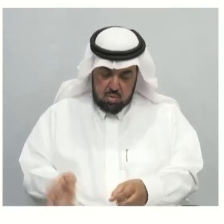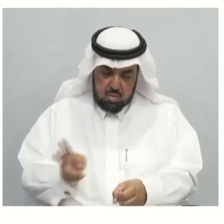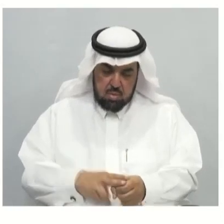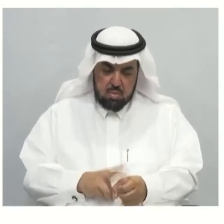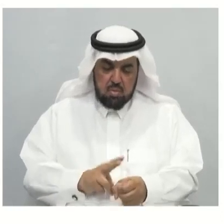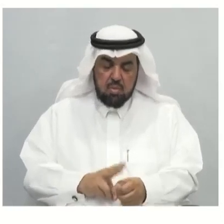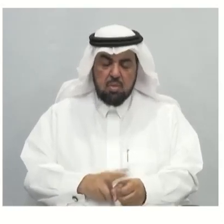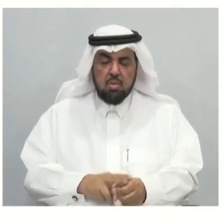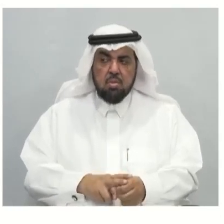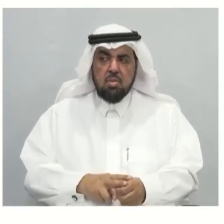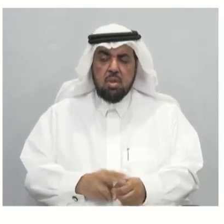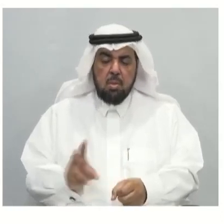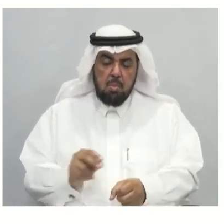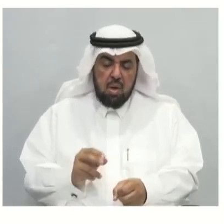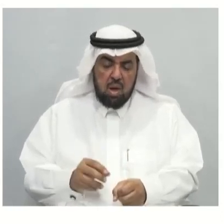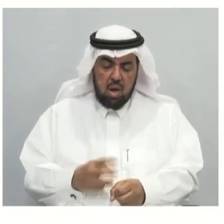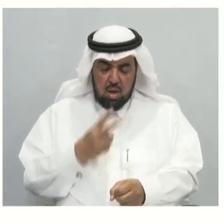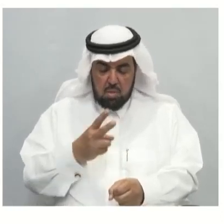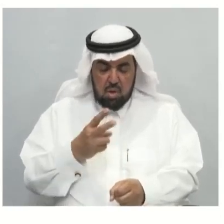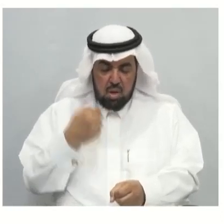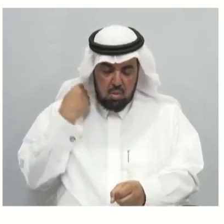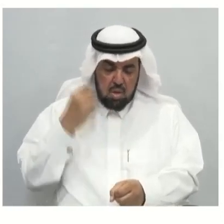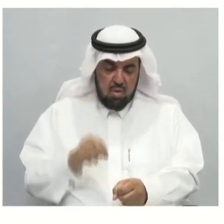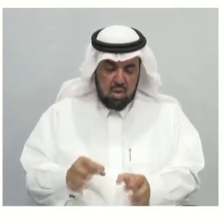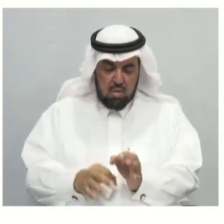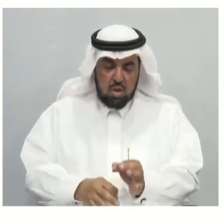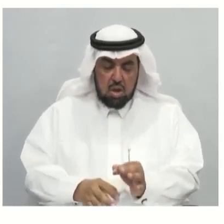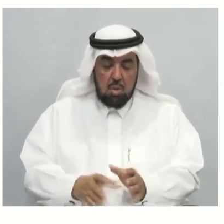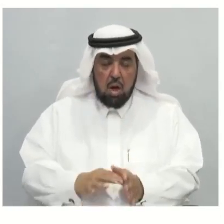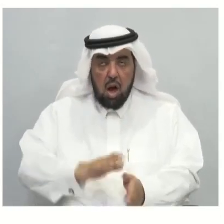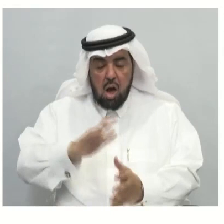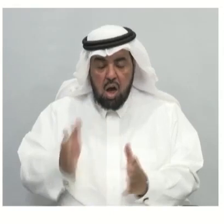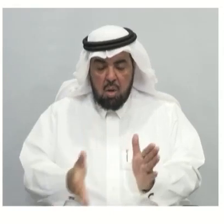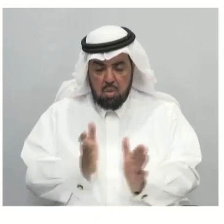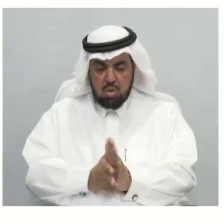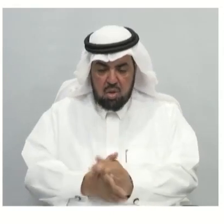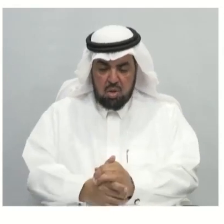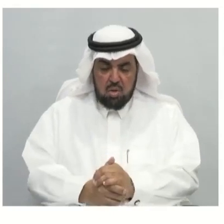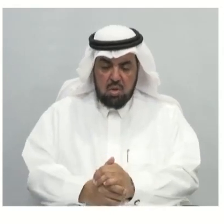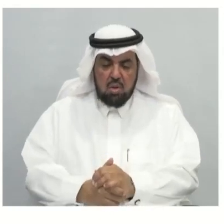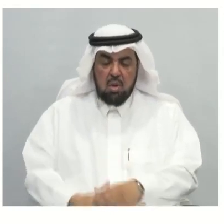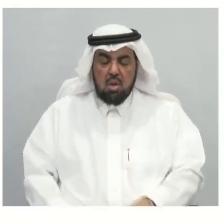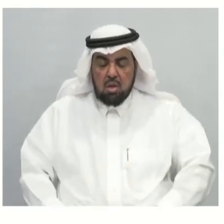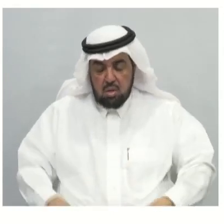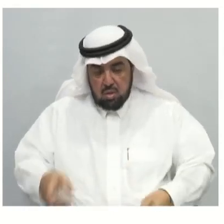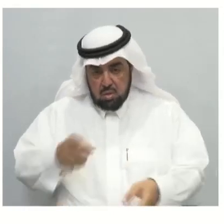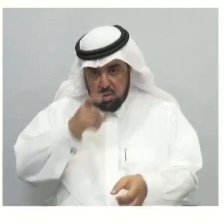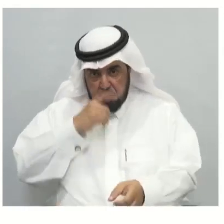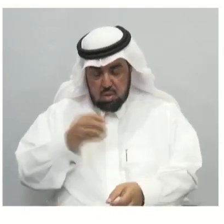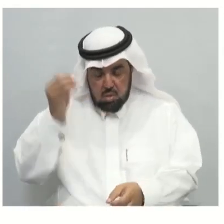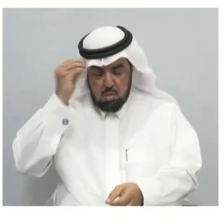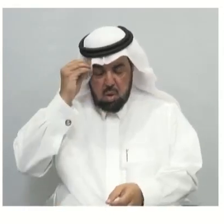ريتيش تكرار بعض العناصر المرئيه المختاره للتصميم في جميع انحاء المستند احيانا يتطلب التكرار لترسيخ